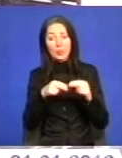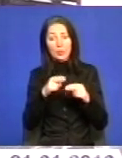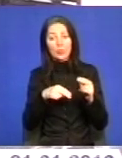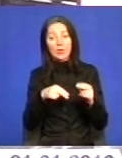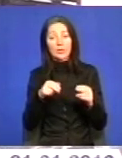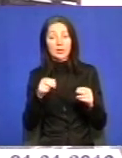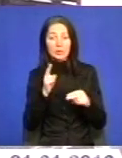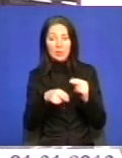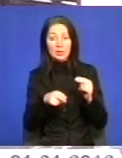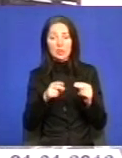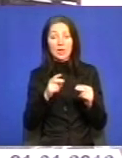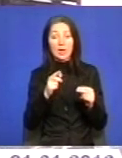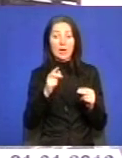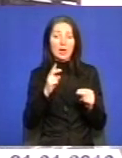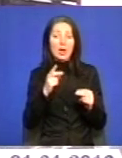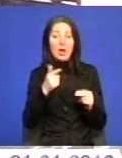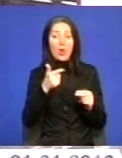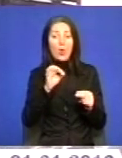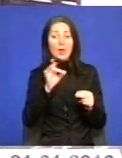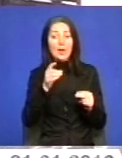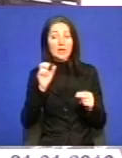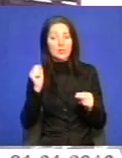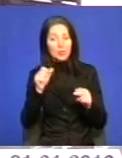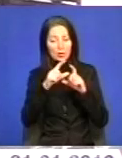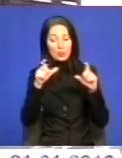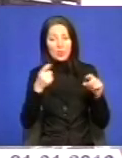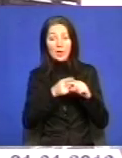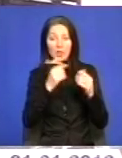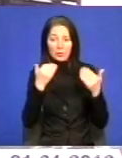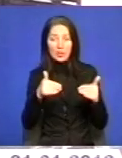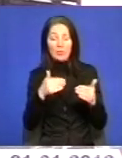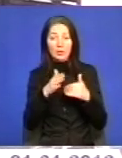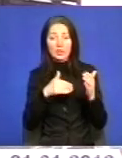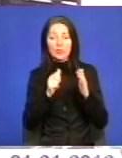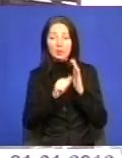Горегилядівської школи, яка вже практично 90% готова.